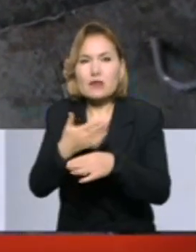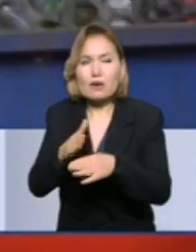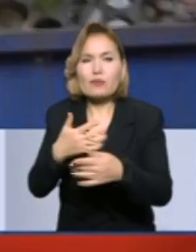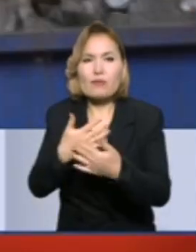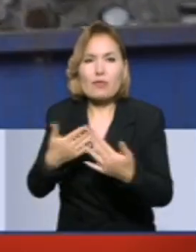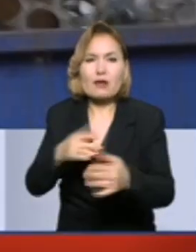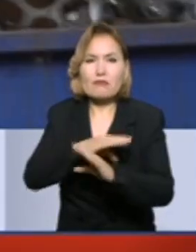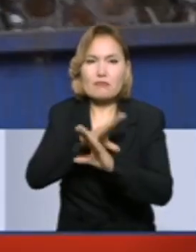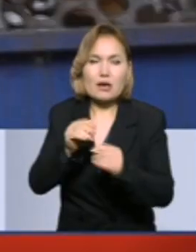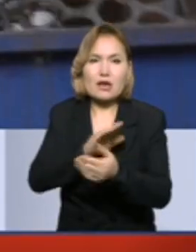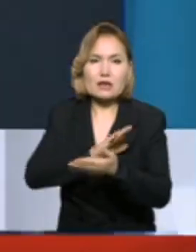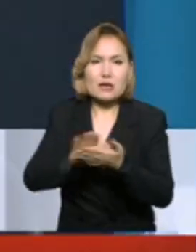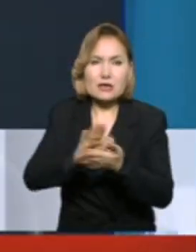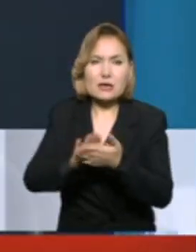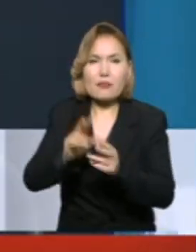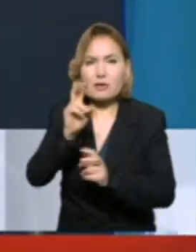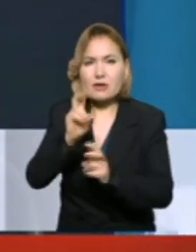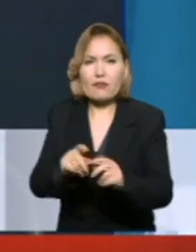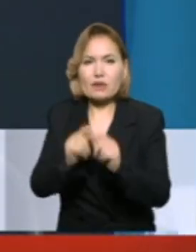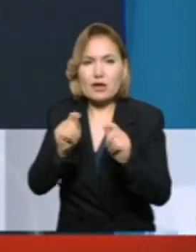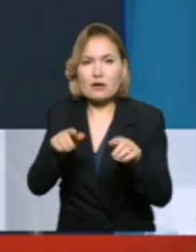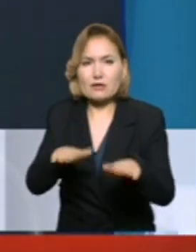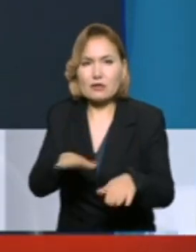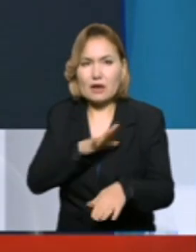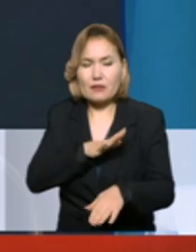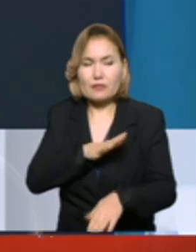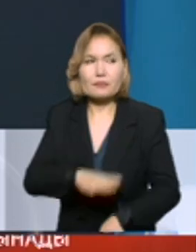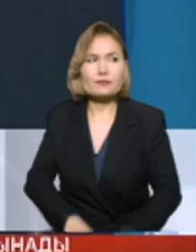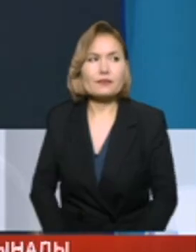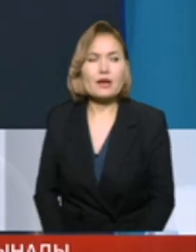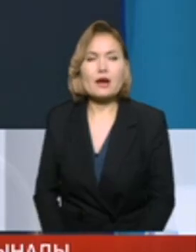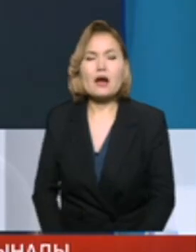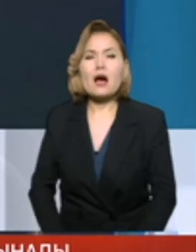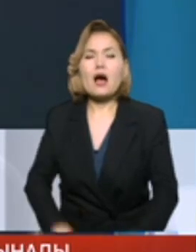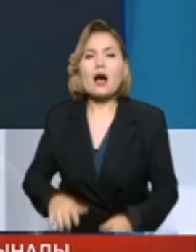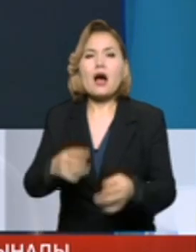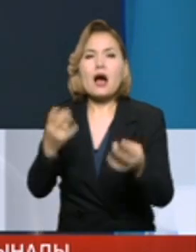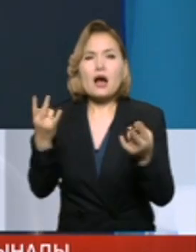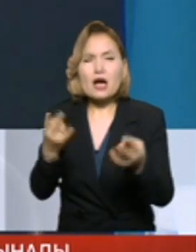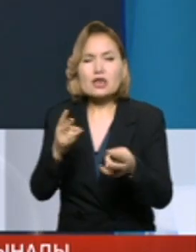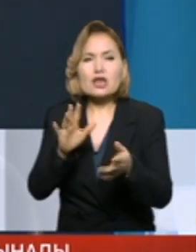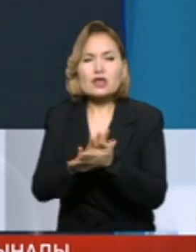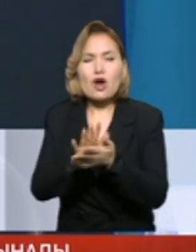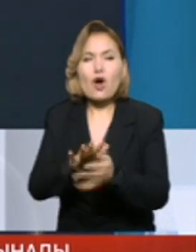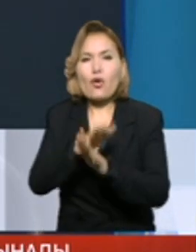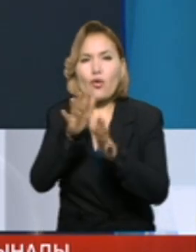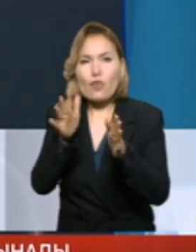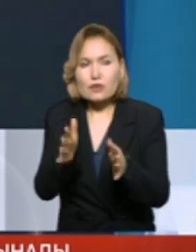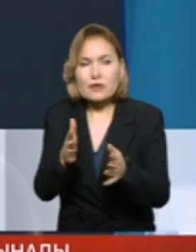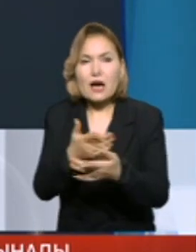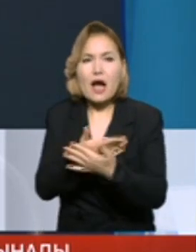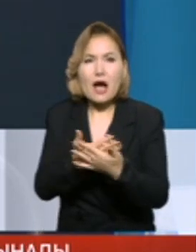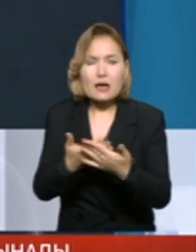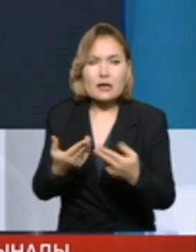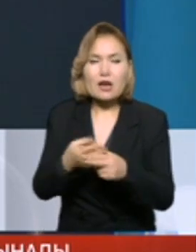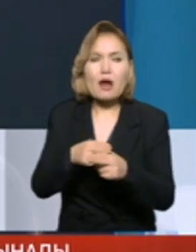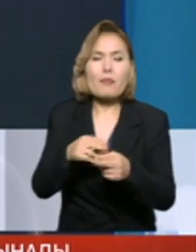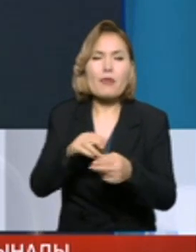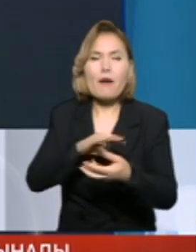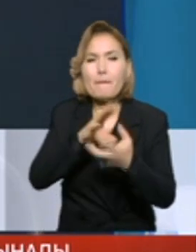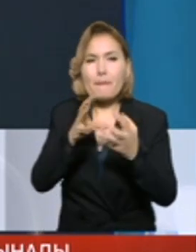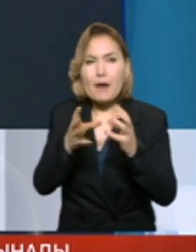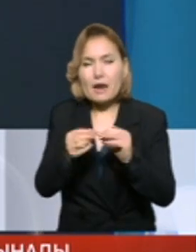жіберілді. Оларға қажетті қоқыстың көлемін, олар морфологиялық құрамын,